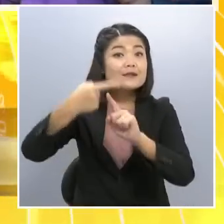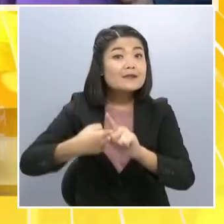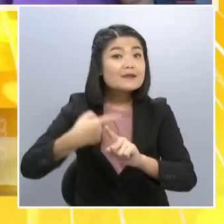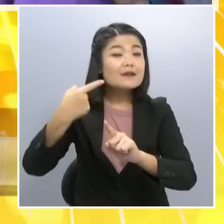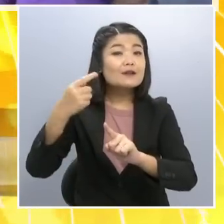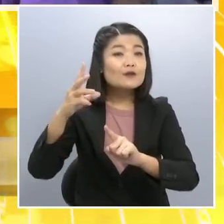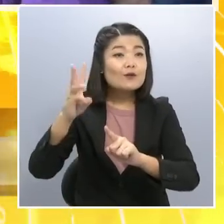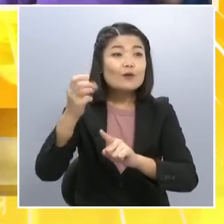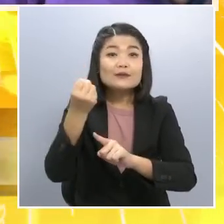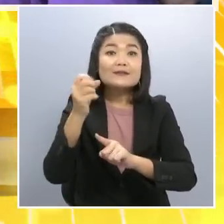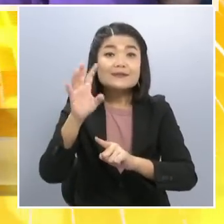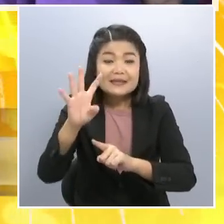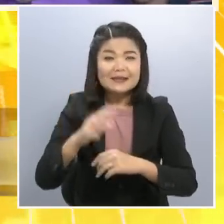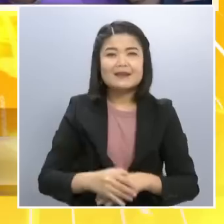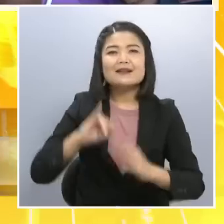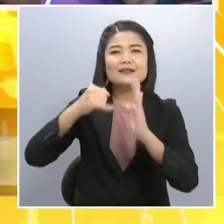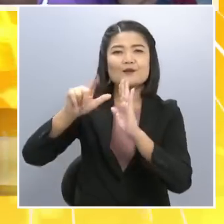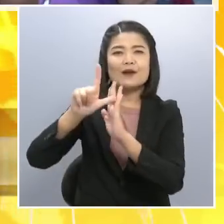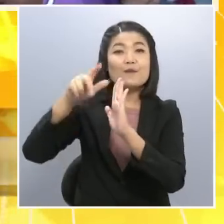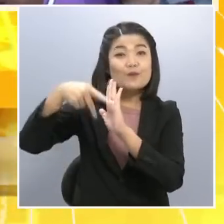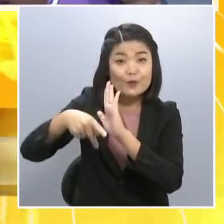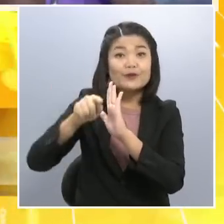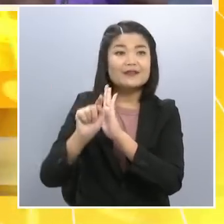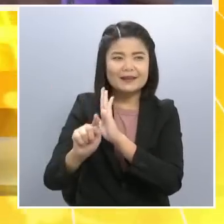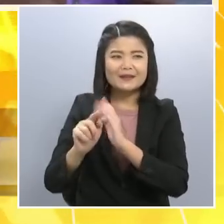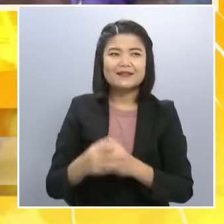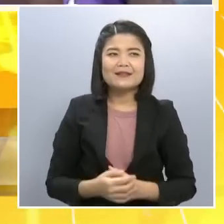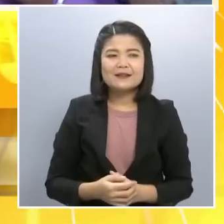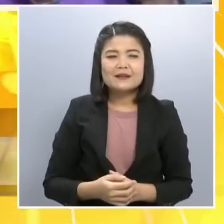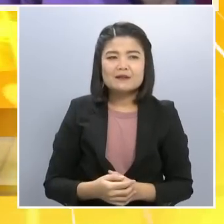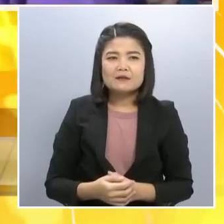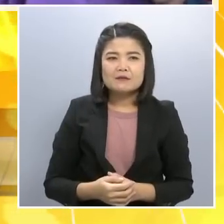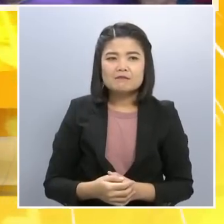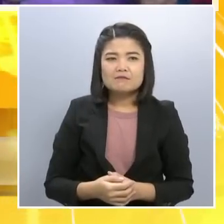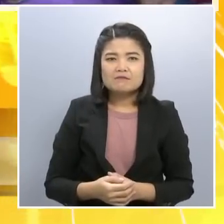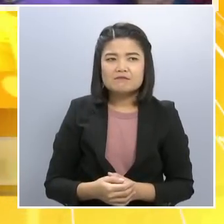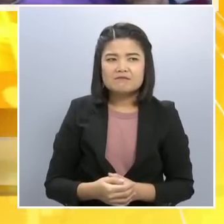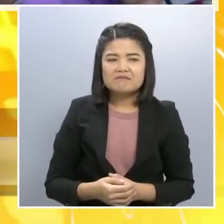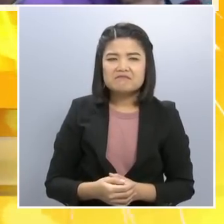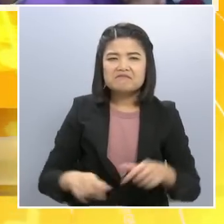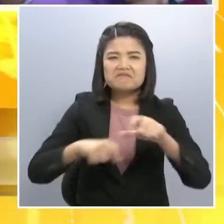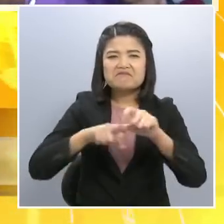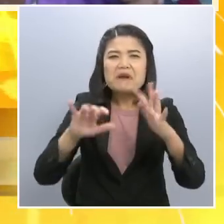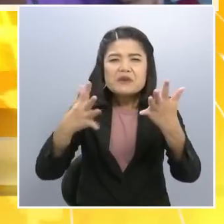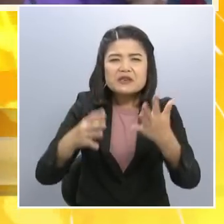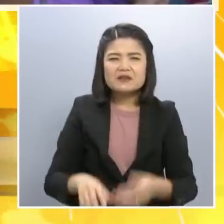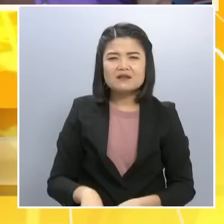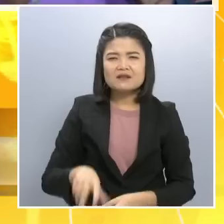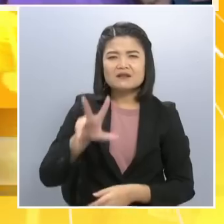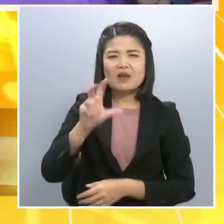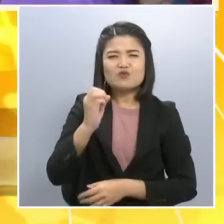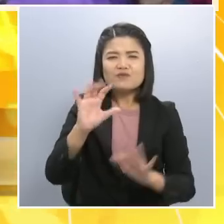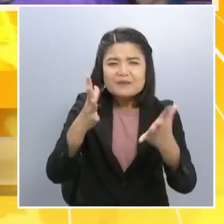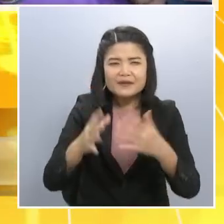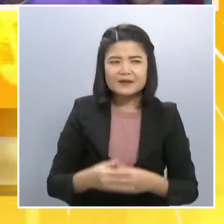ณวัดพระธาตุหาริพุนชัยที่ลำพูน ใช่ค่ะ วันนั้นจริงๆไม่มีหรอก ไปเอามาจากแผงข้าง ๆคือจริงๆแกเนี่ยอยู่ตรง